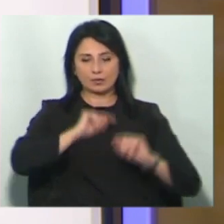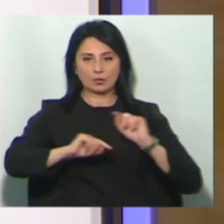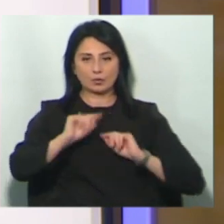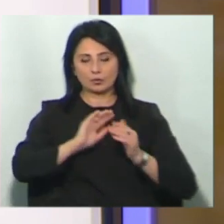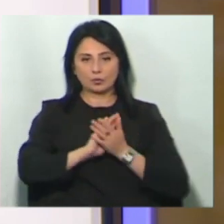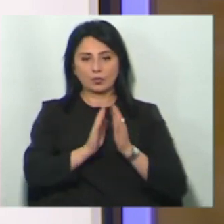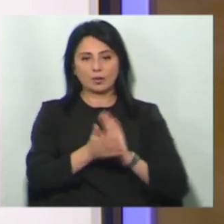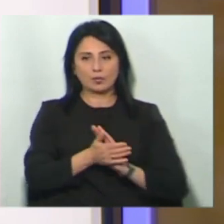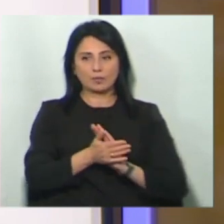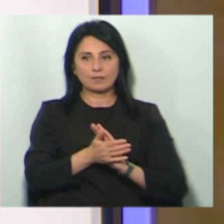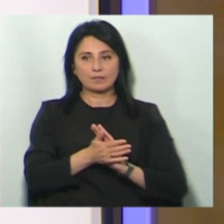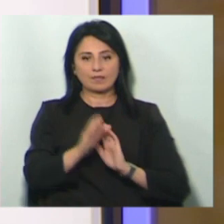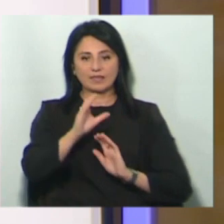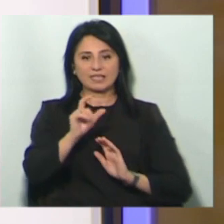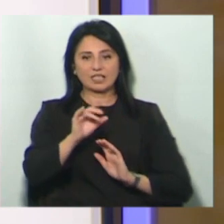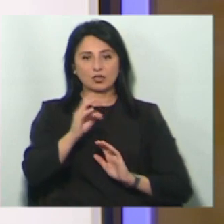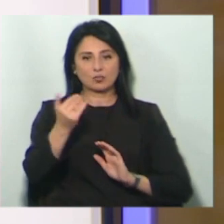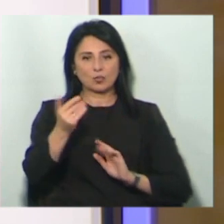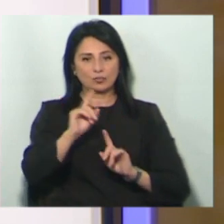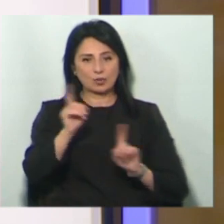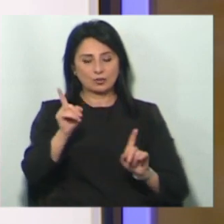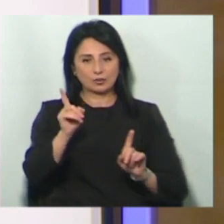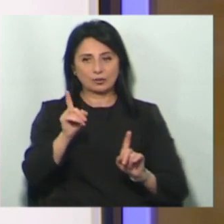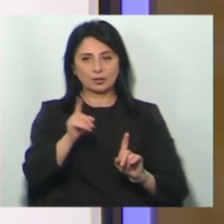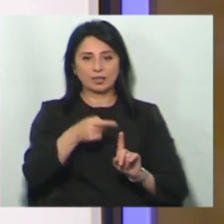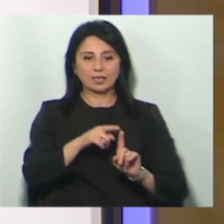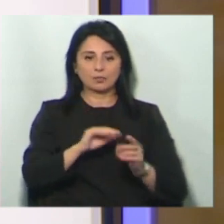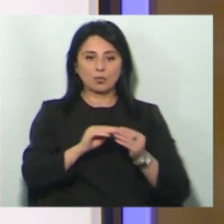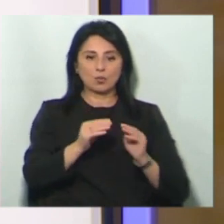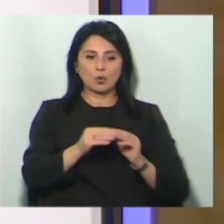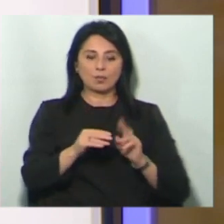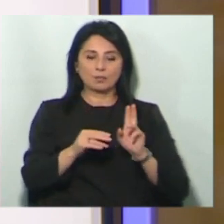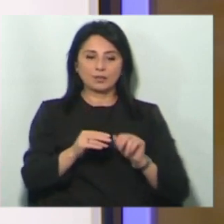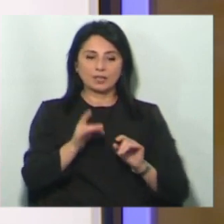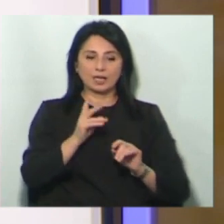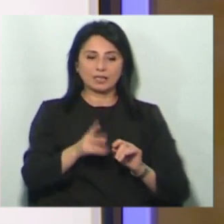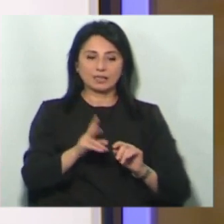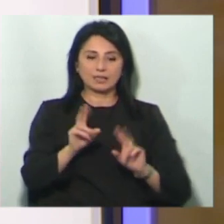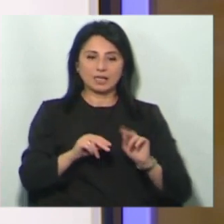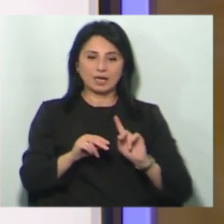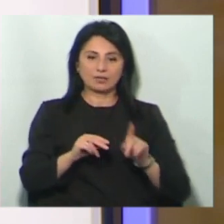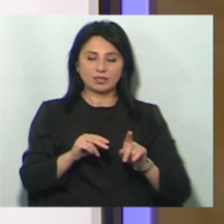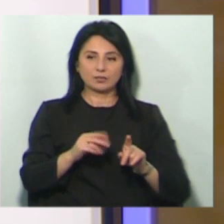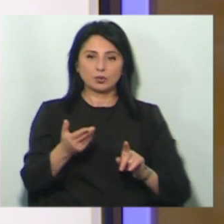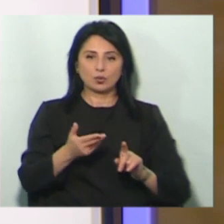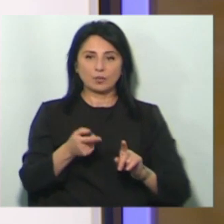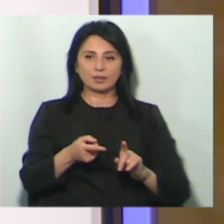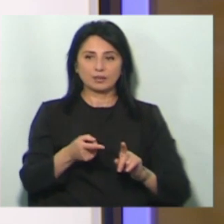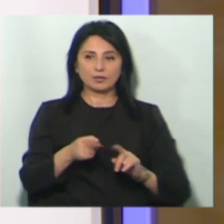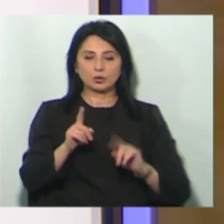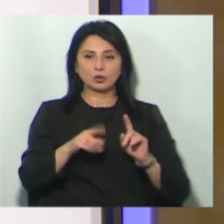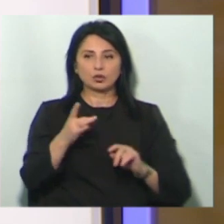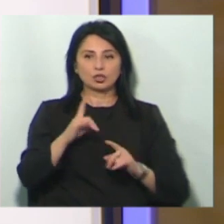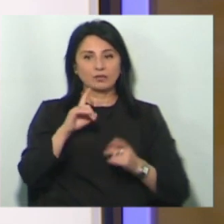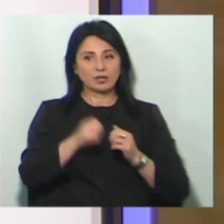ორგანიზმის მდგომარეობას, სეზონური თავისებურებების გათვალისწინებით და იმ პრობლემებისა და რისკების გათვალისწინებით, რომელიც